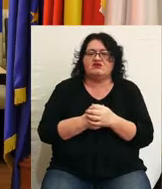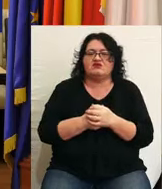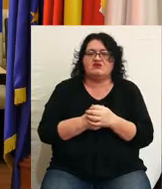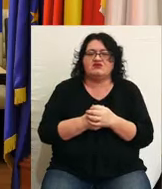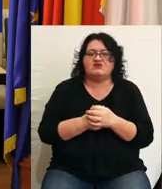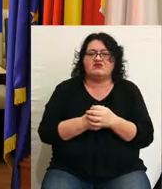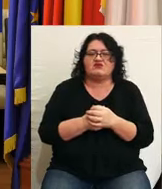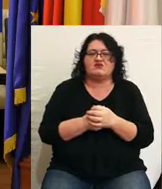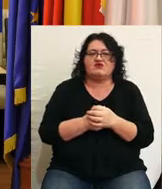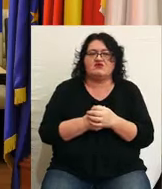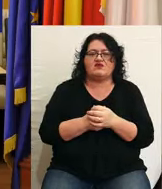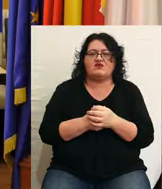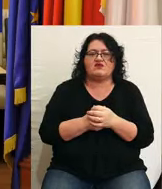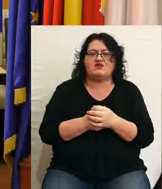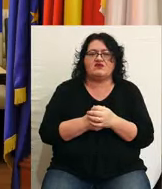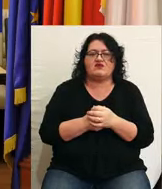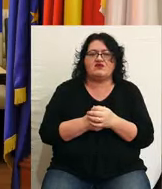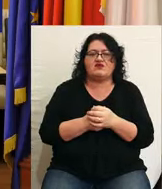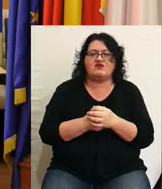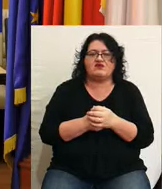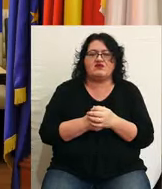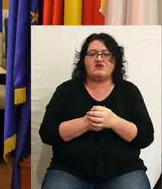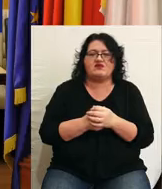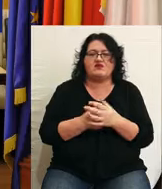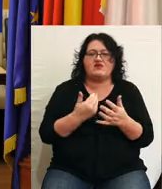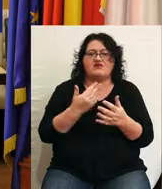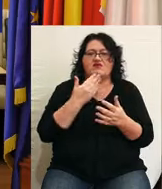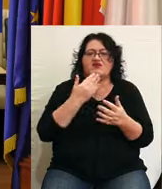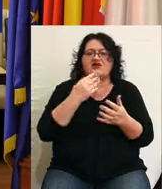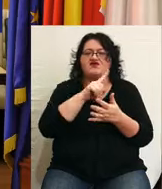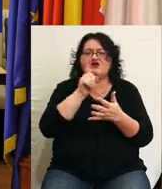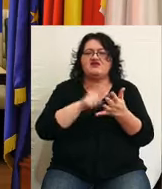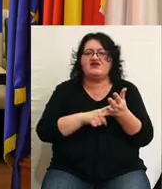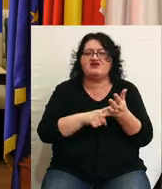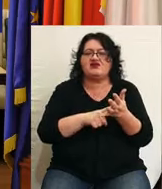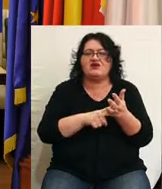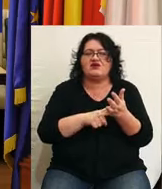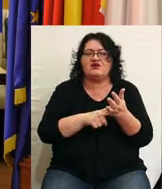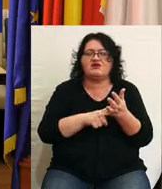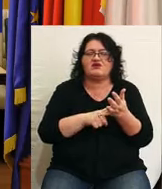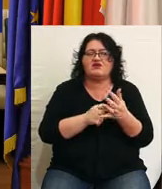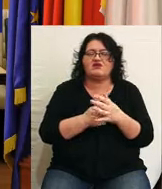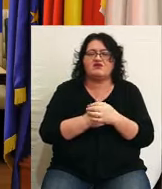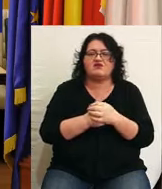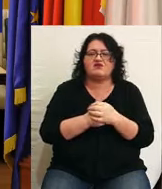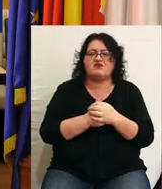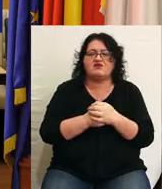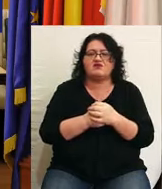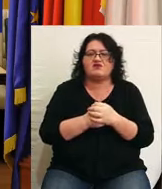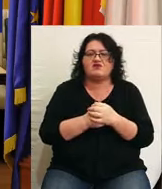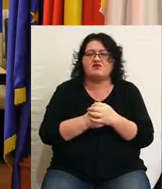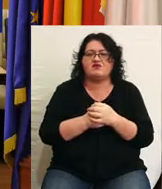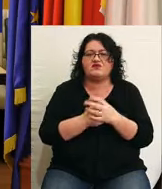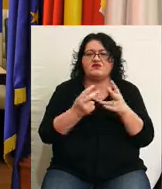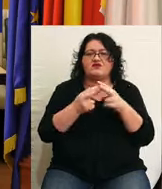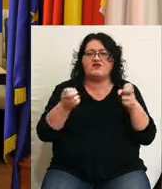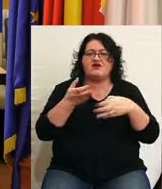o întrebare? Da, vă rog. Aș vrea să vă întreb două lucruri. Ați spus că fără